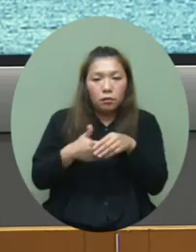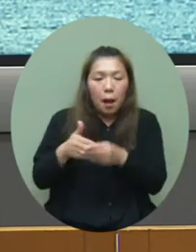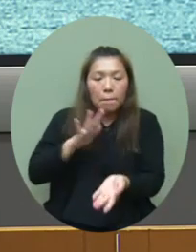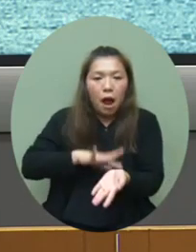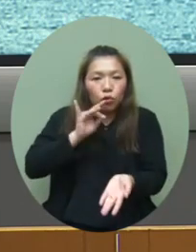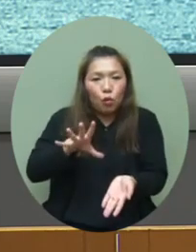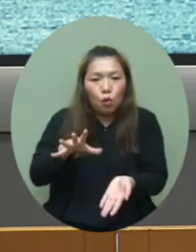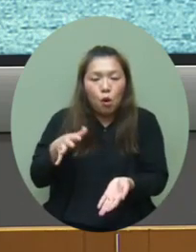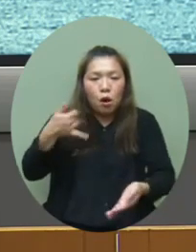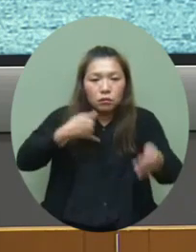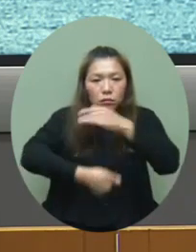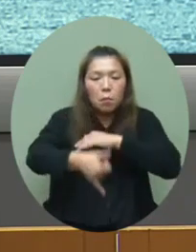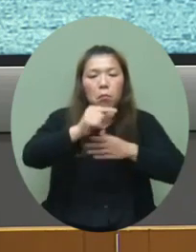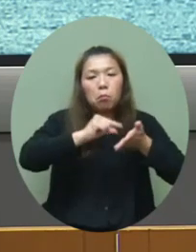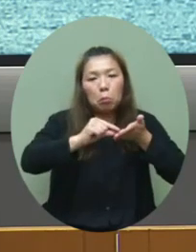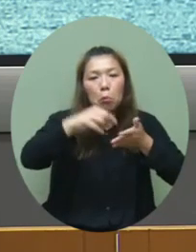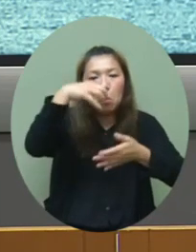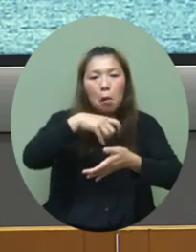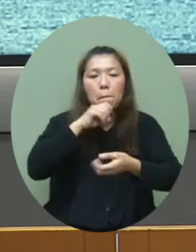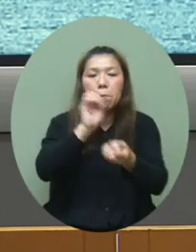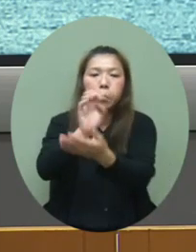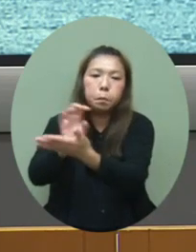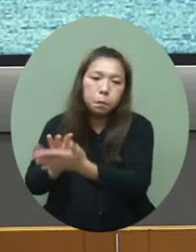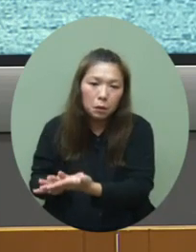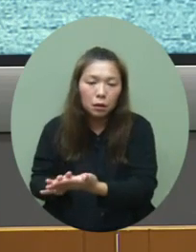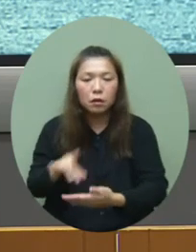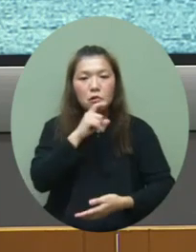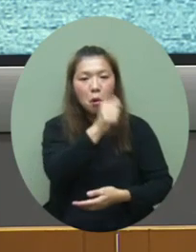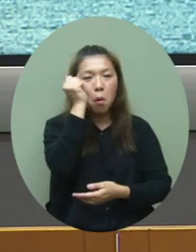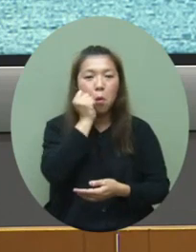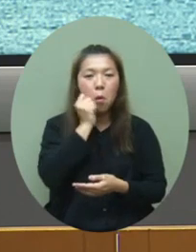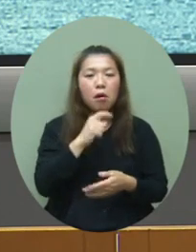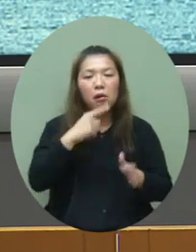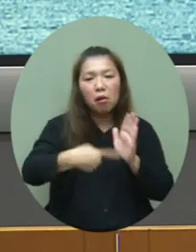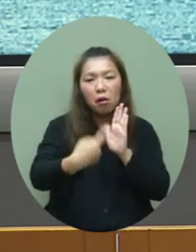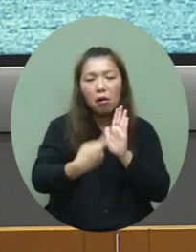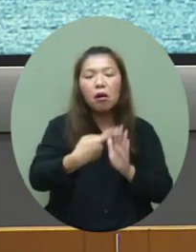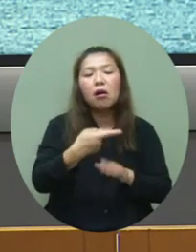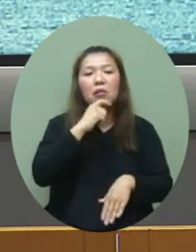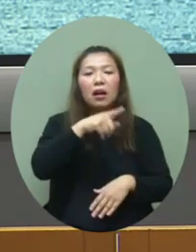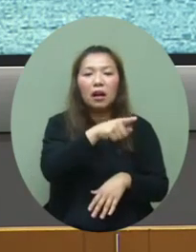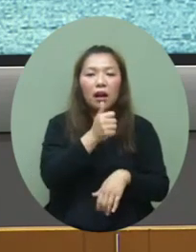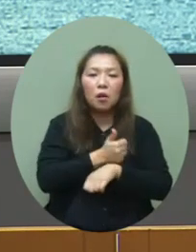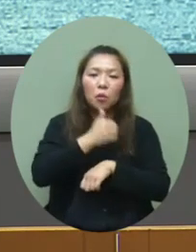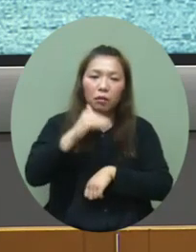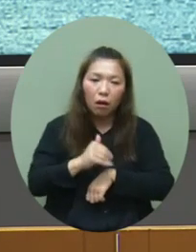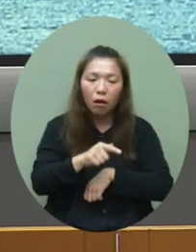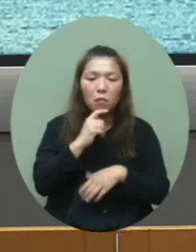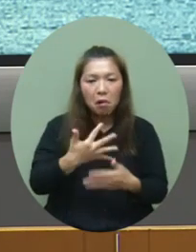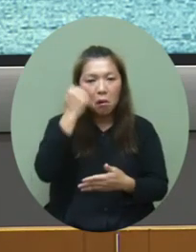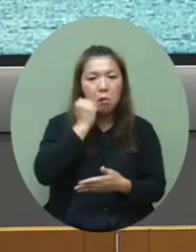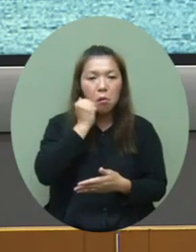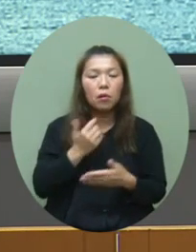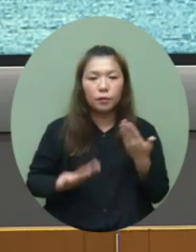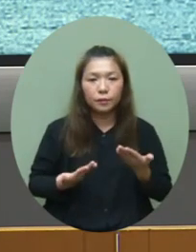咧入咗去個院舍。咁而院舍嘅老人家嗰個抵抗力就會比較差啲啦，咁變咗老人家